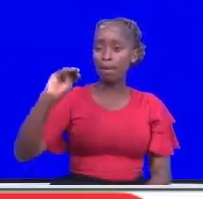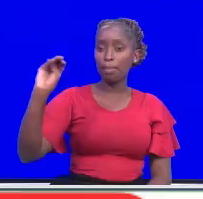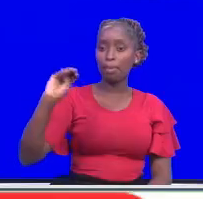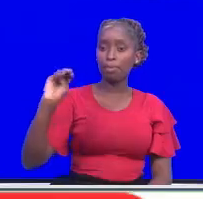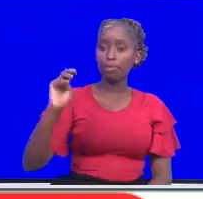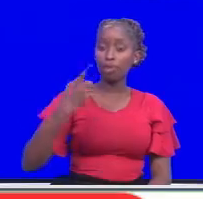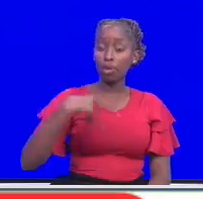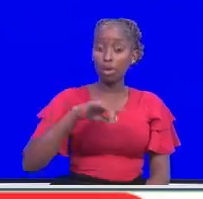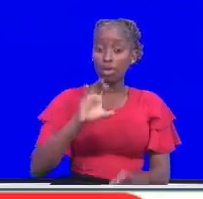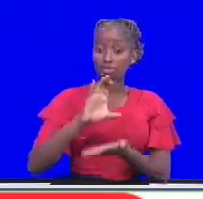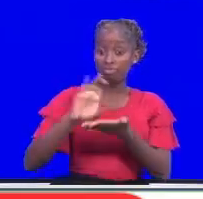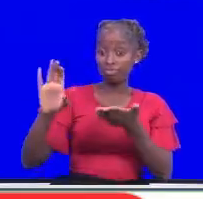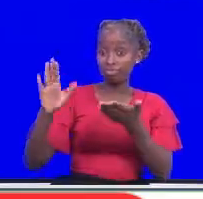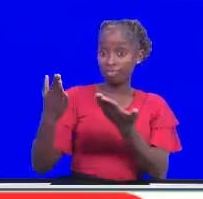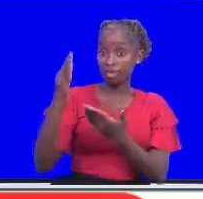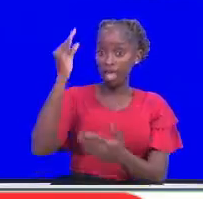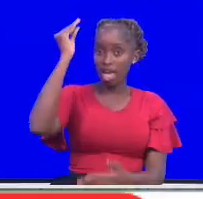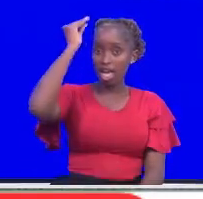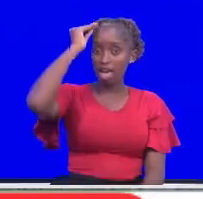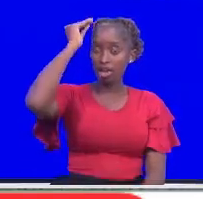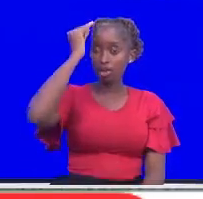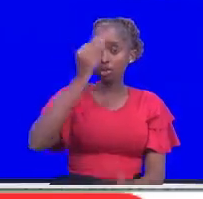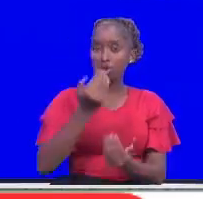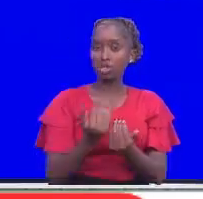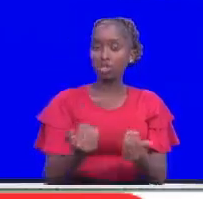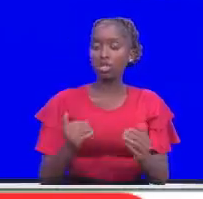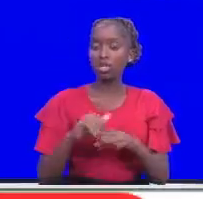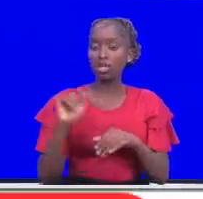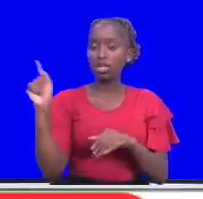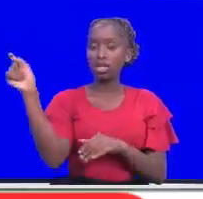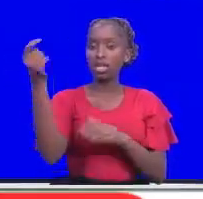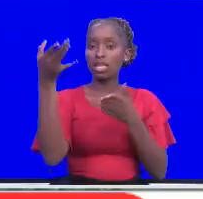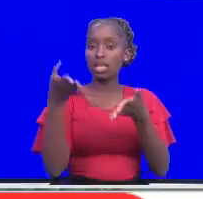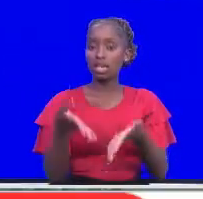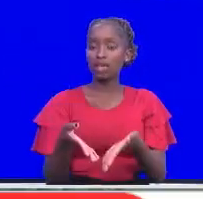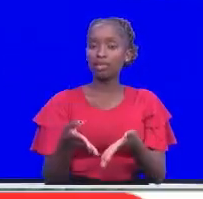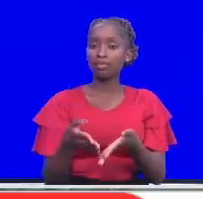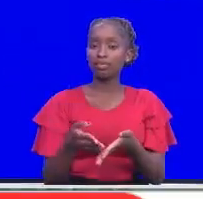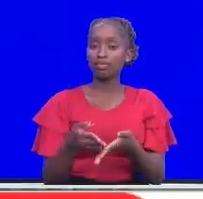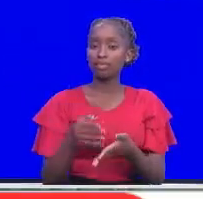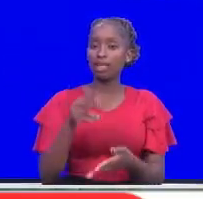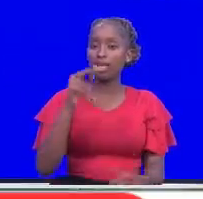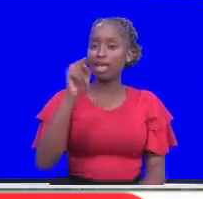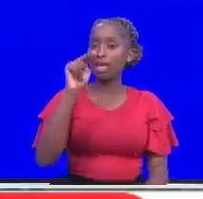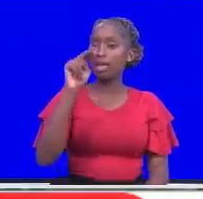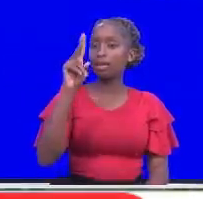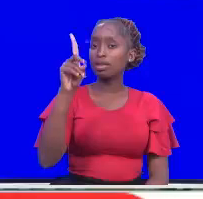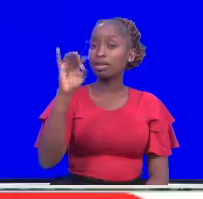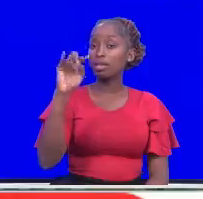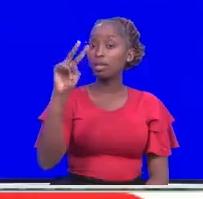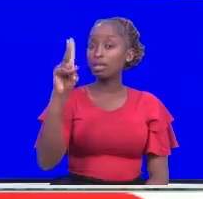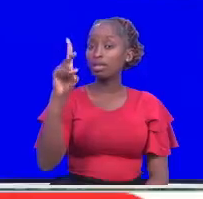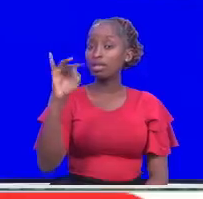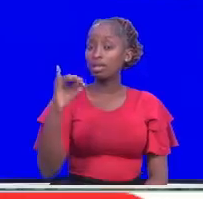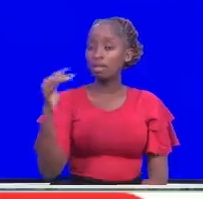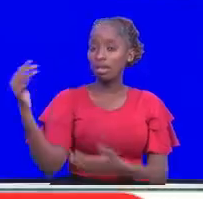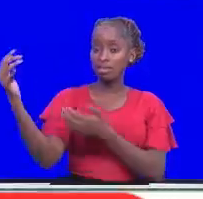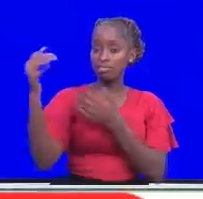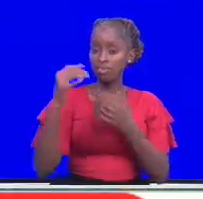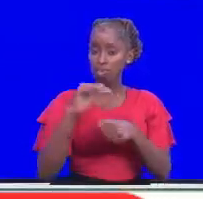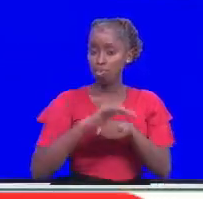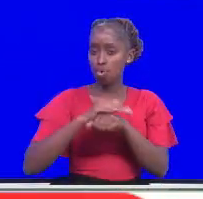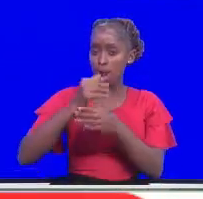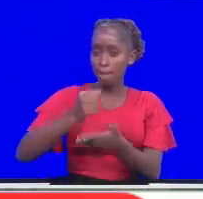tumeweka katika elimu ya watoto wa Kenya. Mheshimiwa Ndindi Nyoro, umeleta budget nzuri ambayo ni very impressive